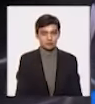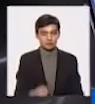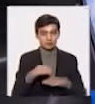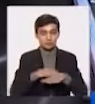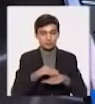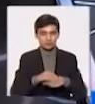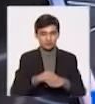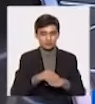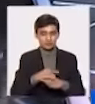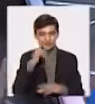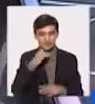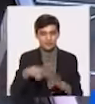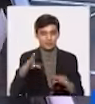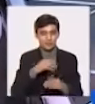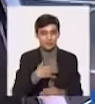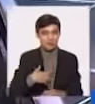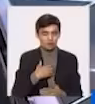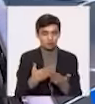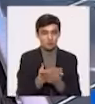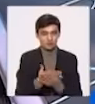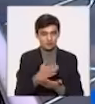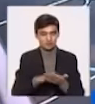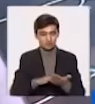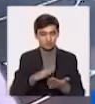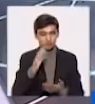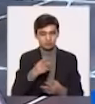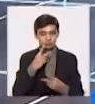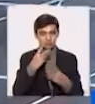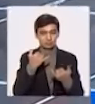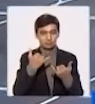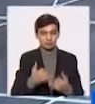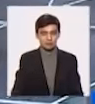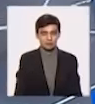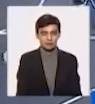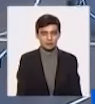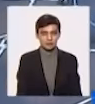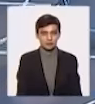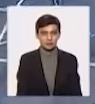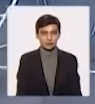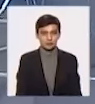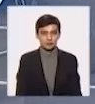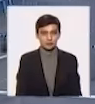Ассаламу алейкум. Барша қазақстандықтар үшін ең маңызды ақпараттар легімен таныстырамыз. Қазір көретіндеріңіз.